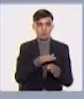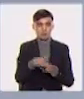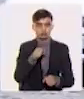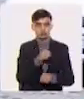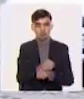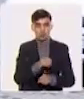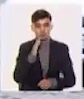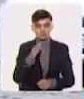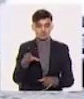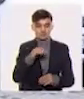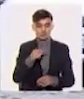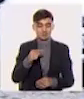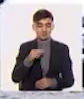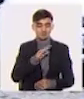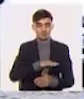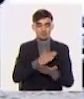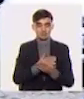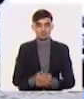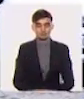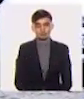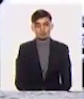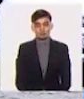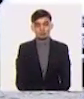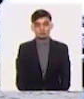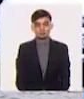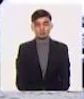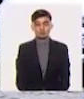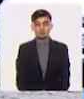тоқтатамыз деп налып отыр. Жан Болат, Санияз информбюро, Шығыс Қазақстан облысы.